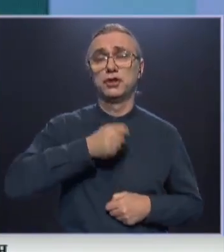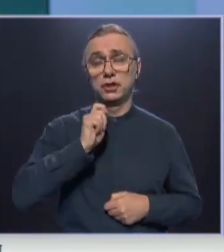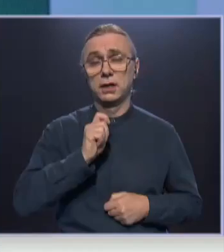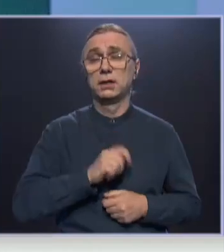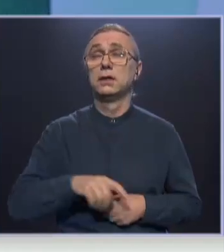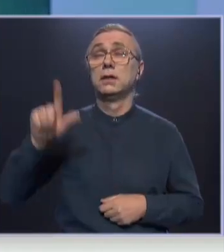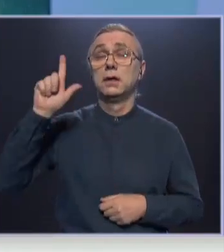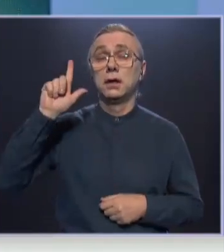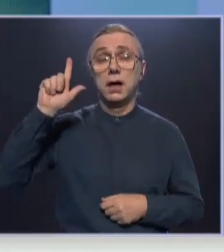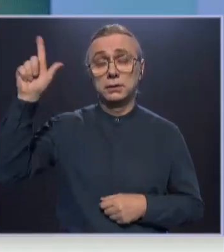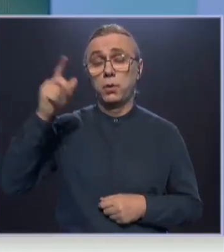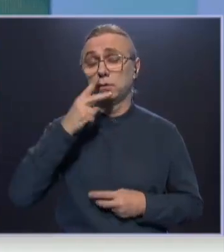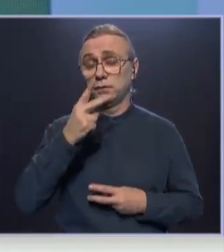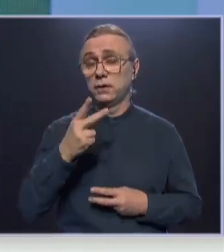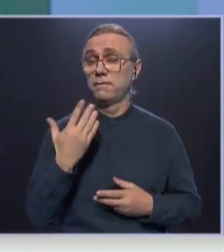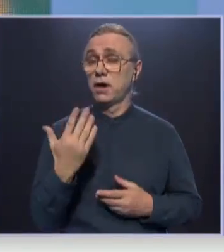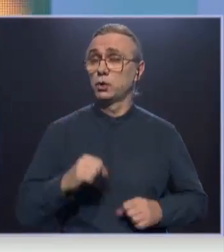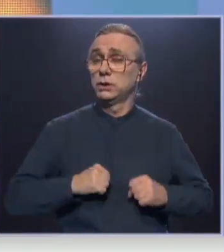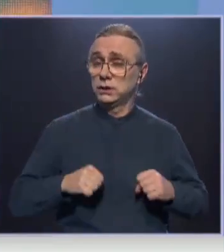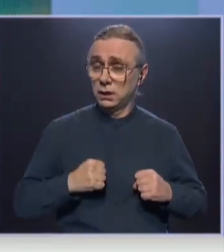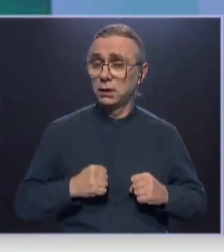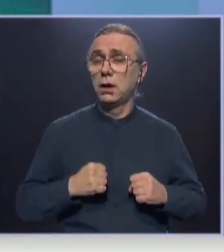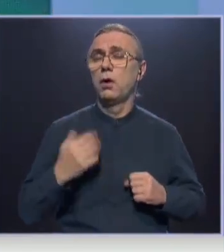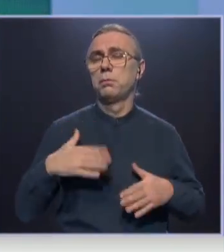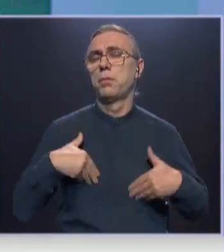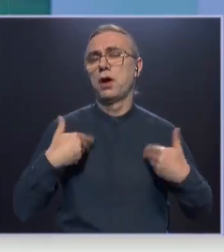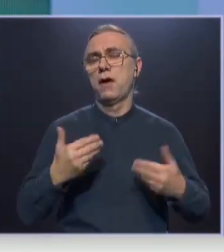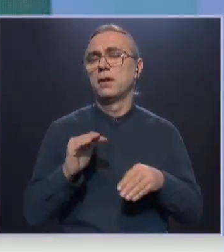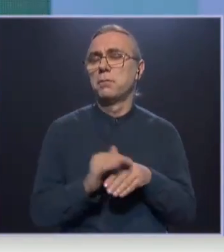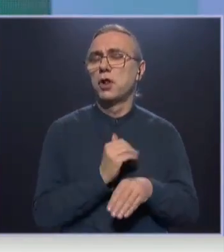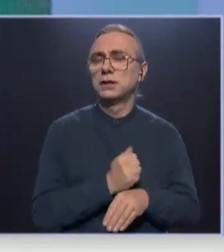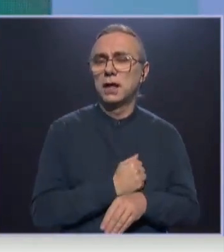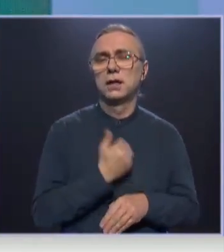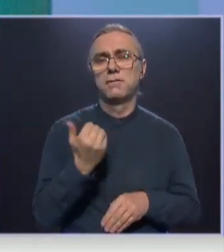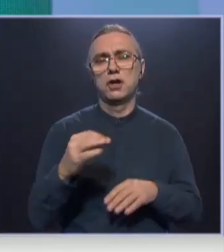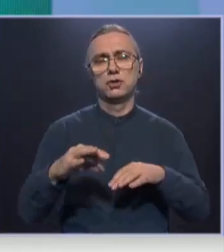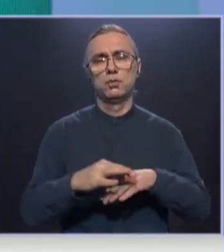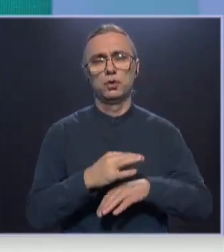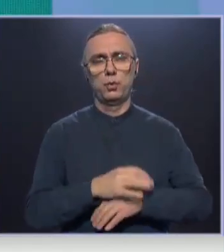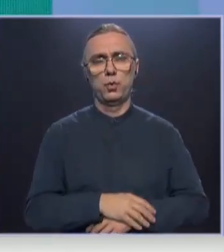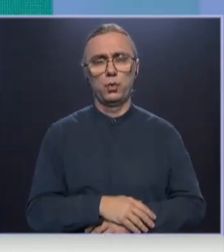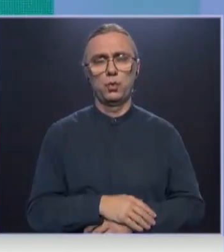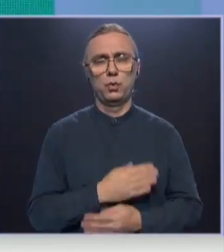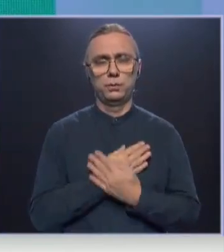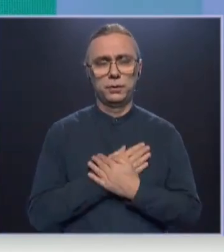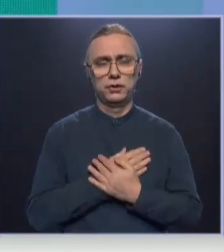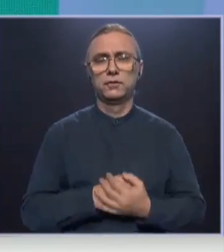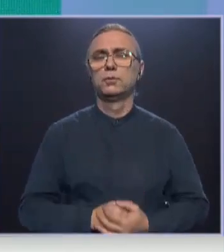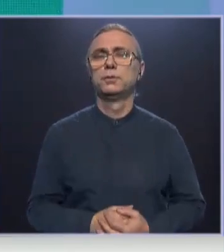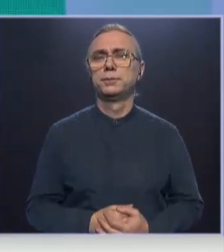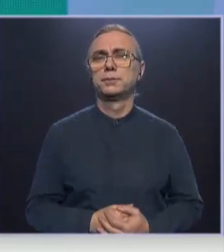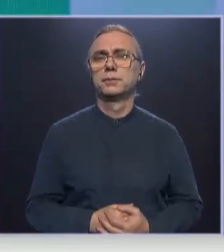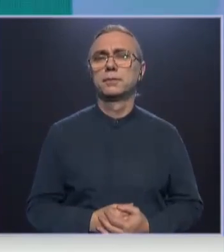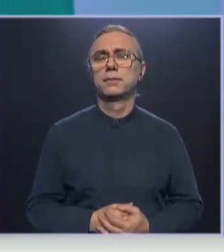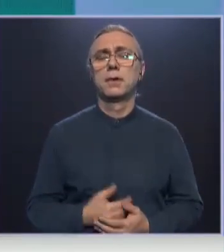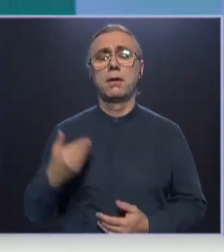вашу, Господь проявит милосердие к вашему супругу. И вот к предыдущему вопросу тоже, который вот Алена